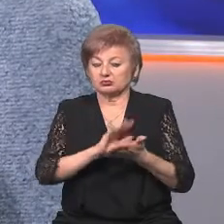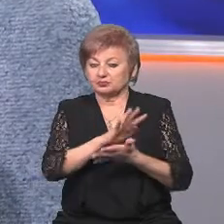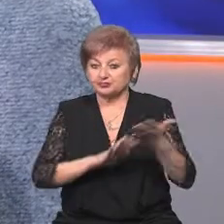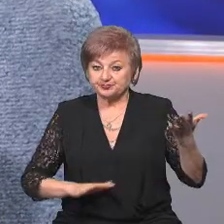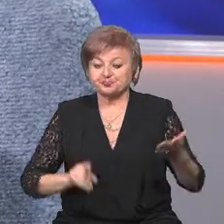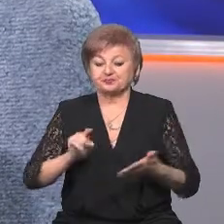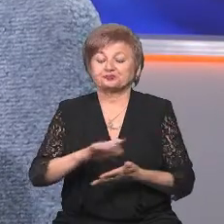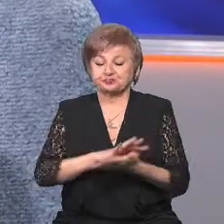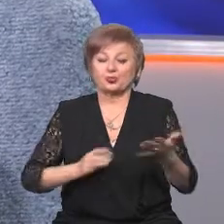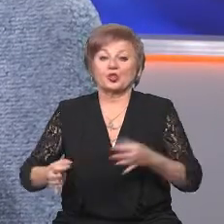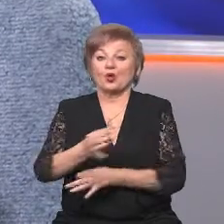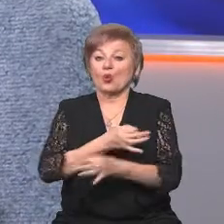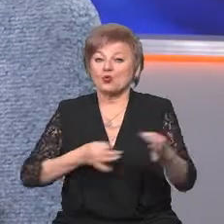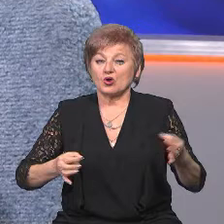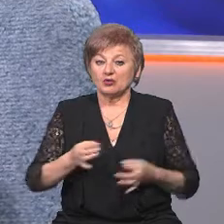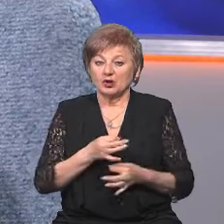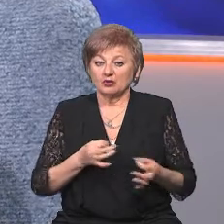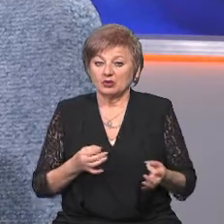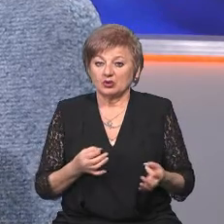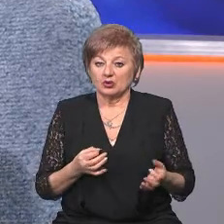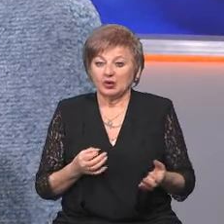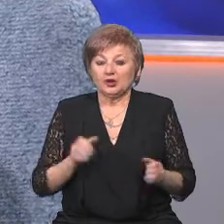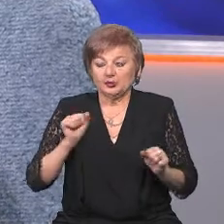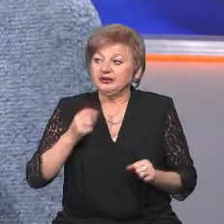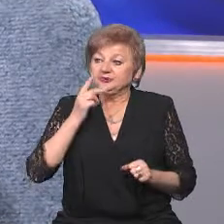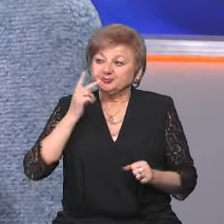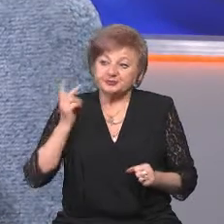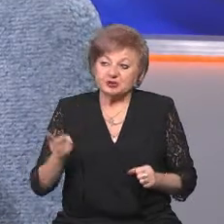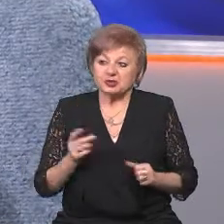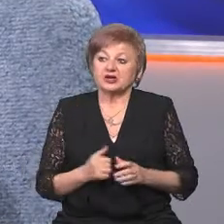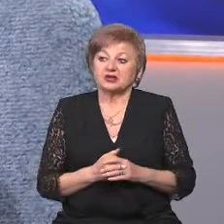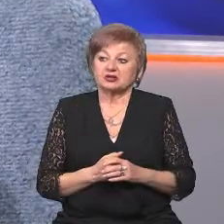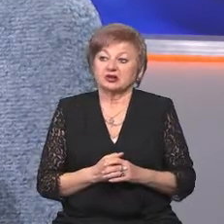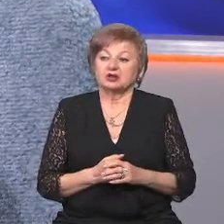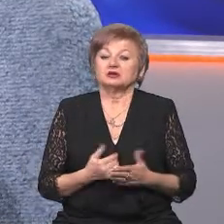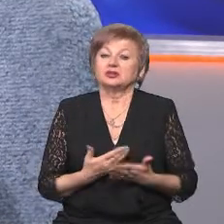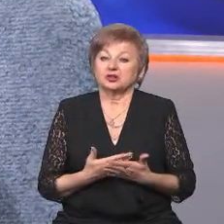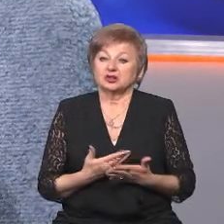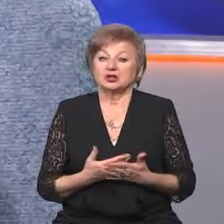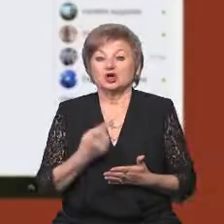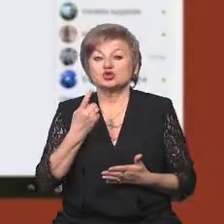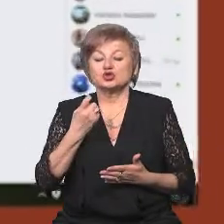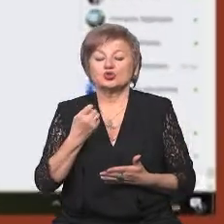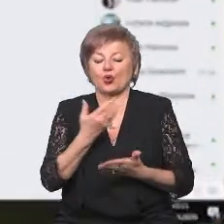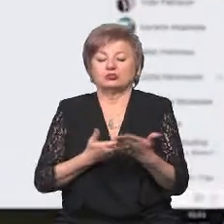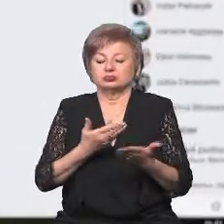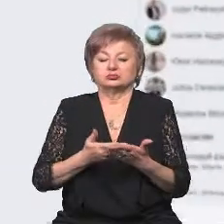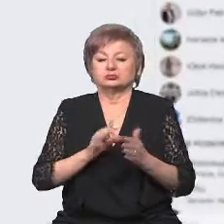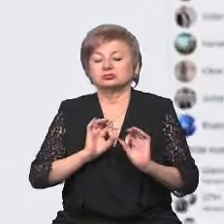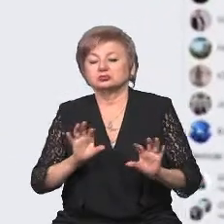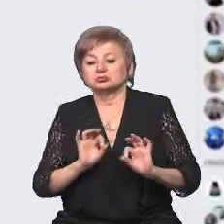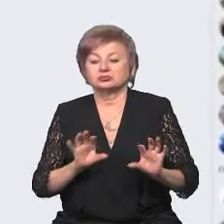триває обговорення, коментарі. От ми можемо навіть зараз побачити, десь близько 100 коментарів вже, і